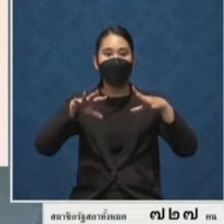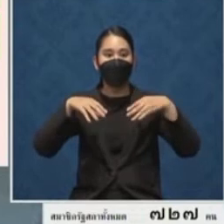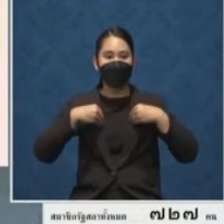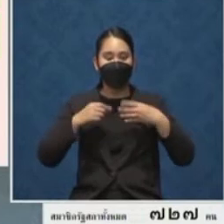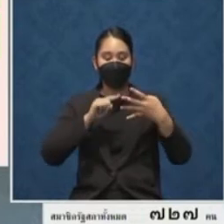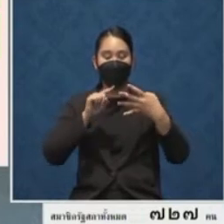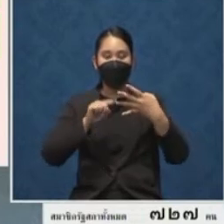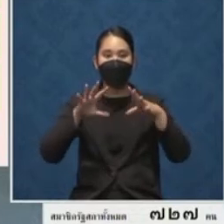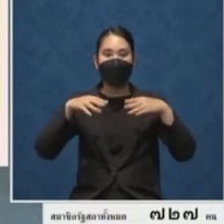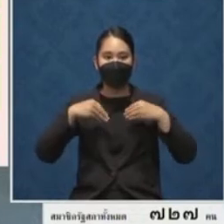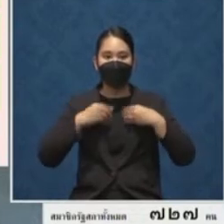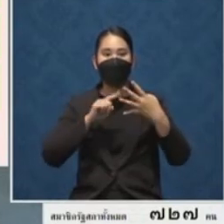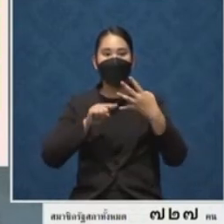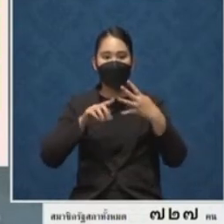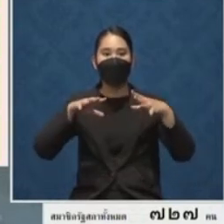การ